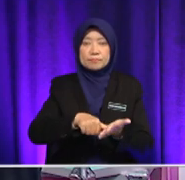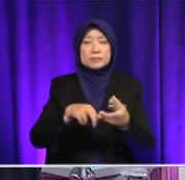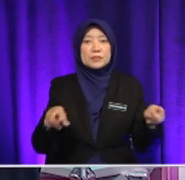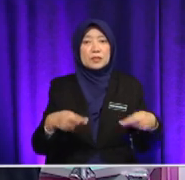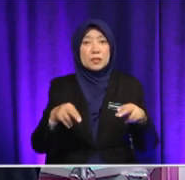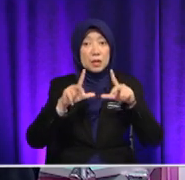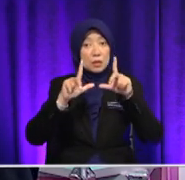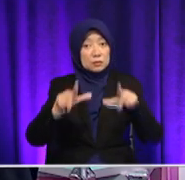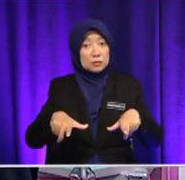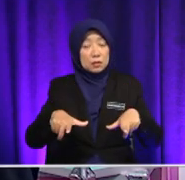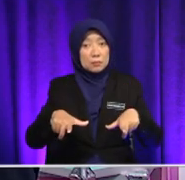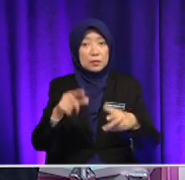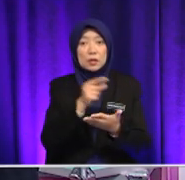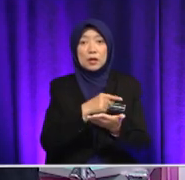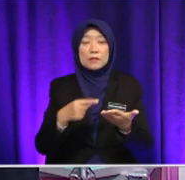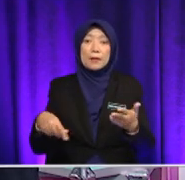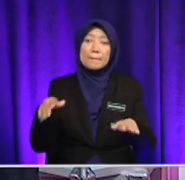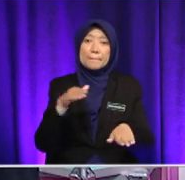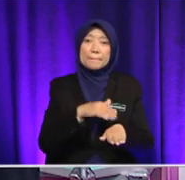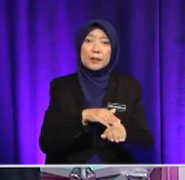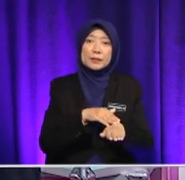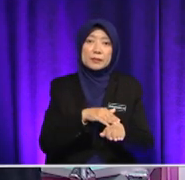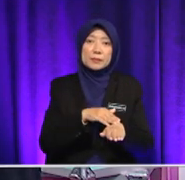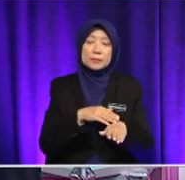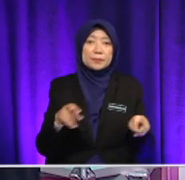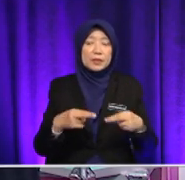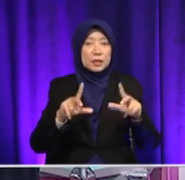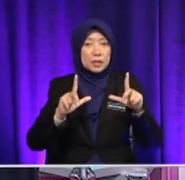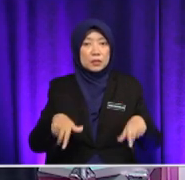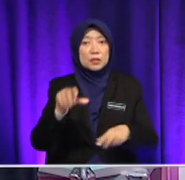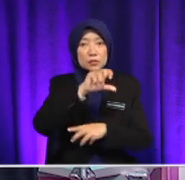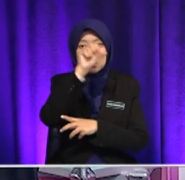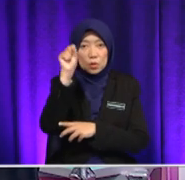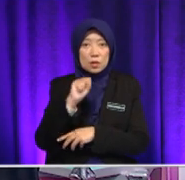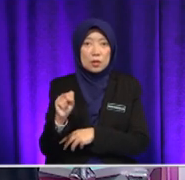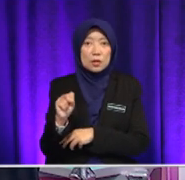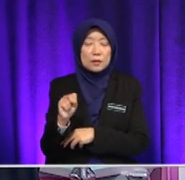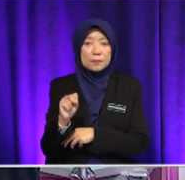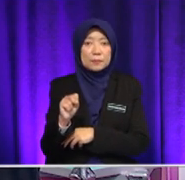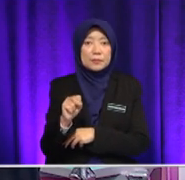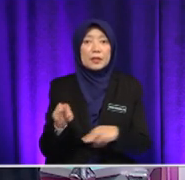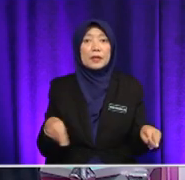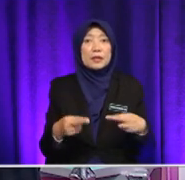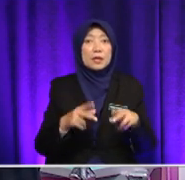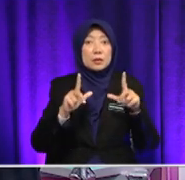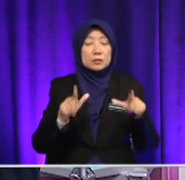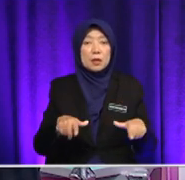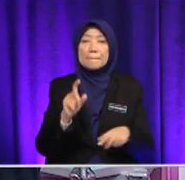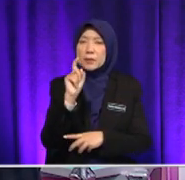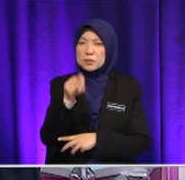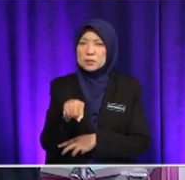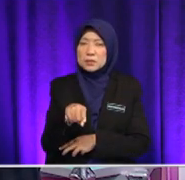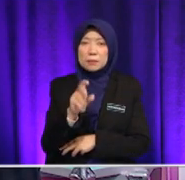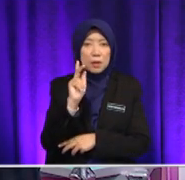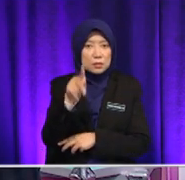ataupun grafik pada soalnya berbentuk pastikan